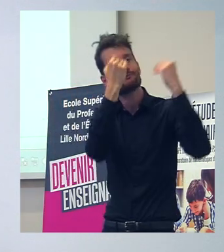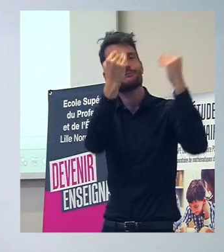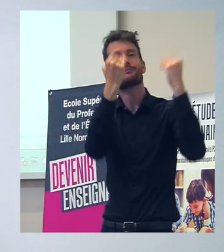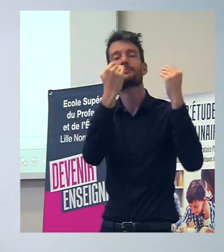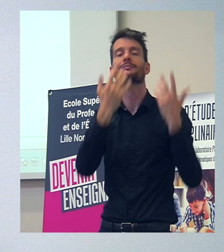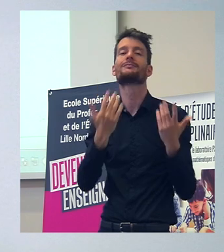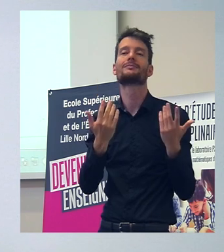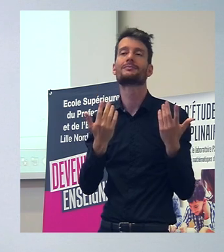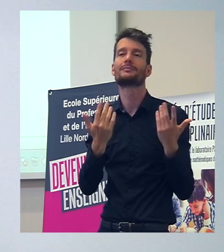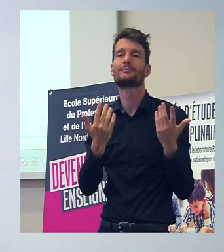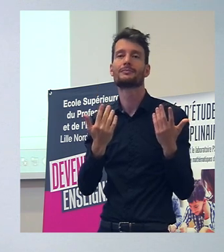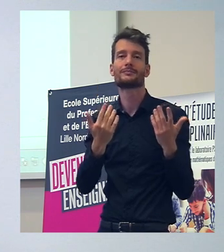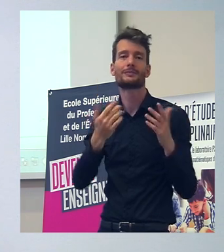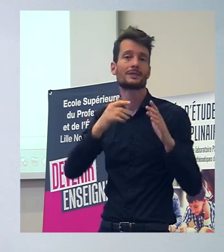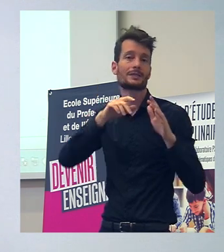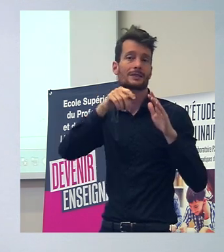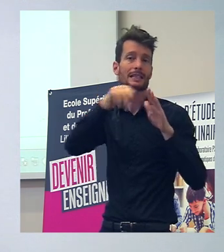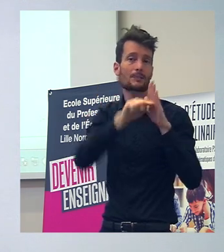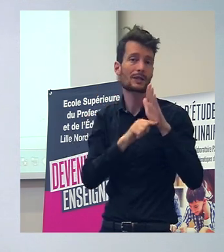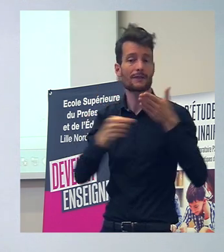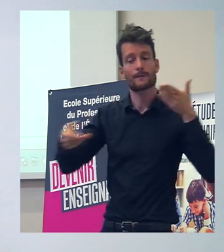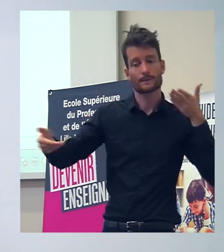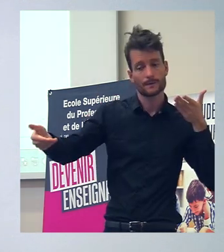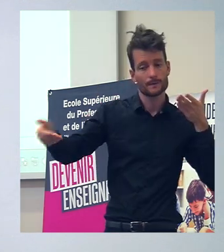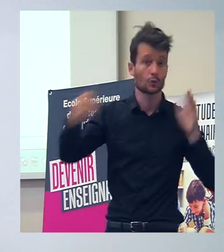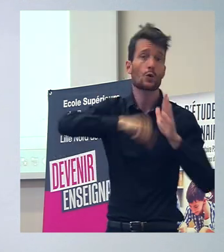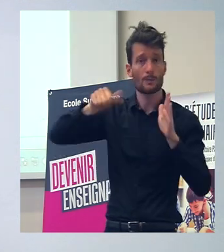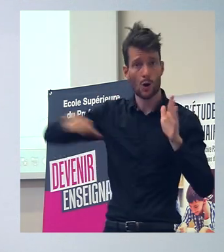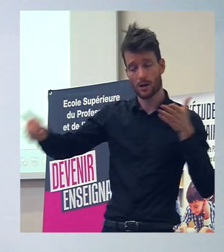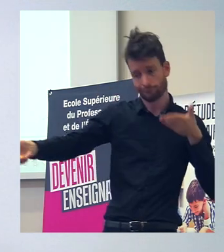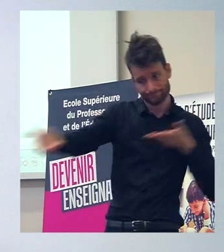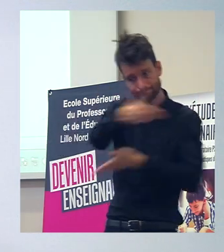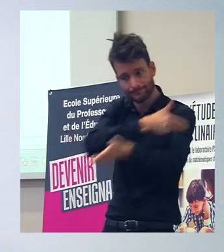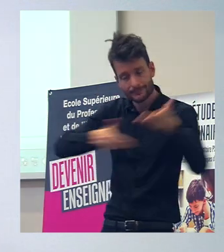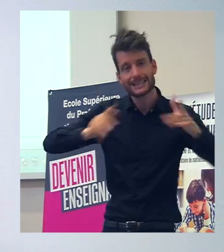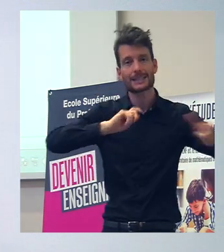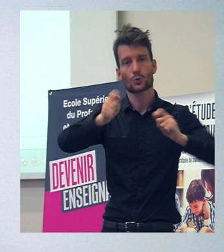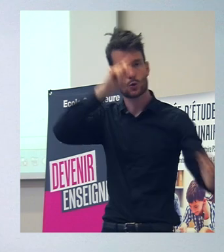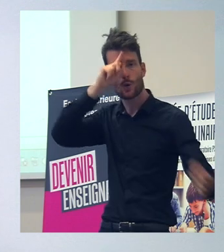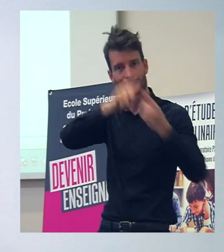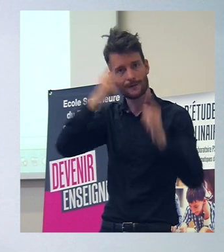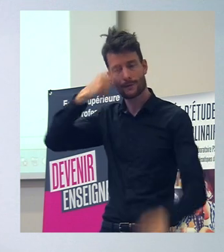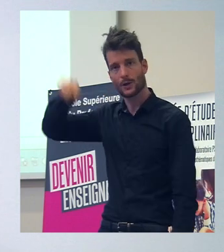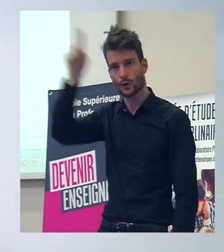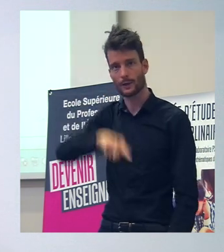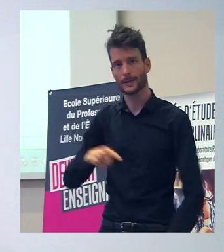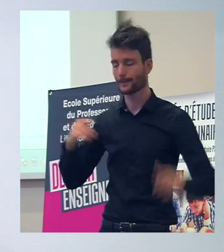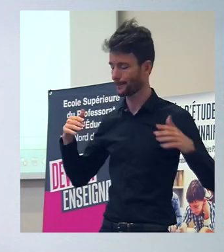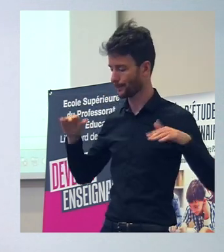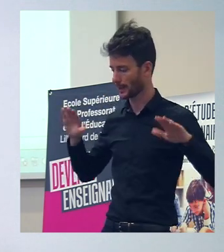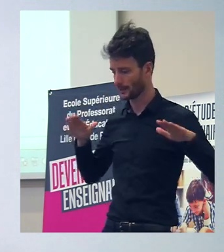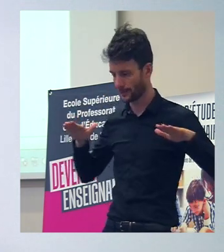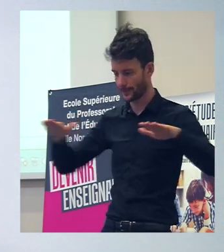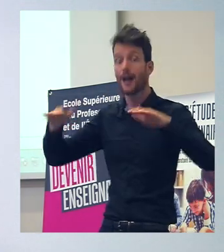un dispositif mensuel de discussion avisée philosophique. Et donc, la différence, vous